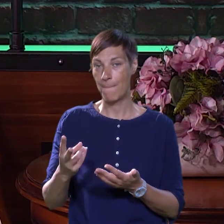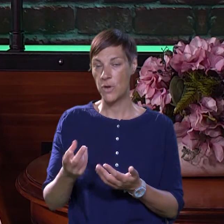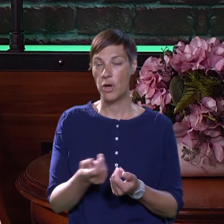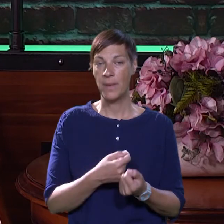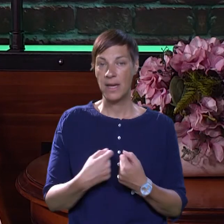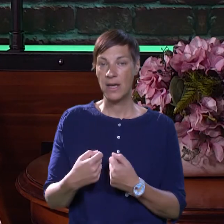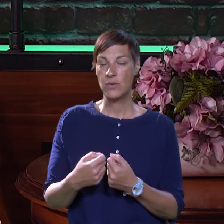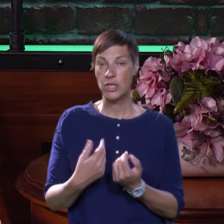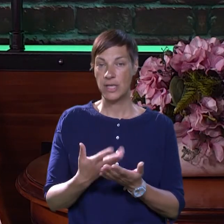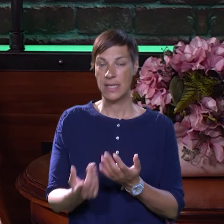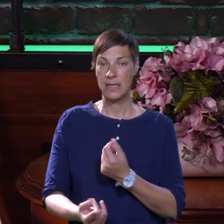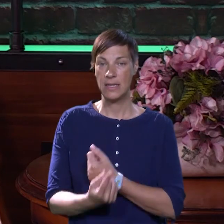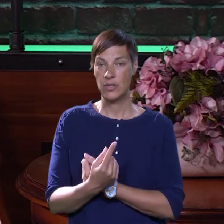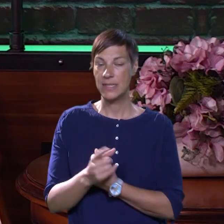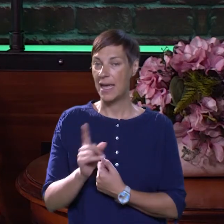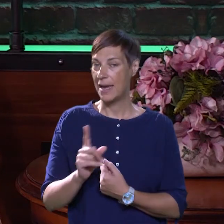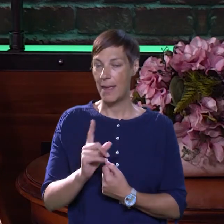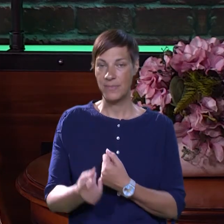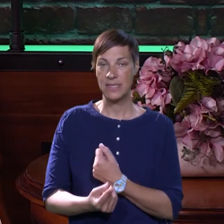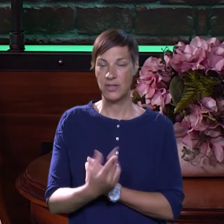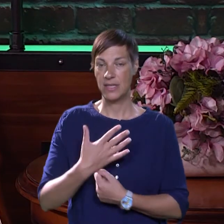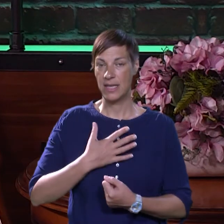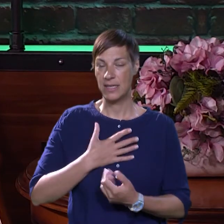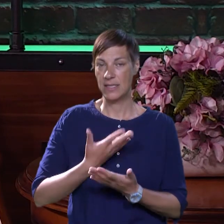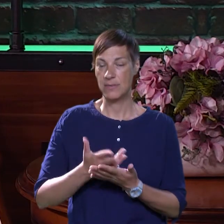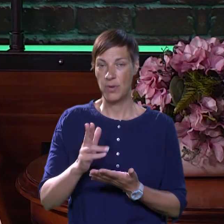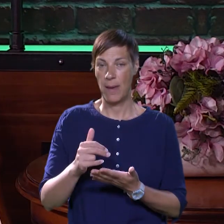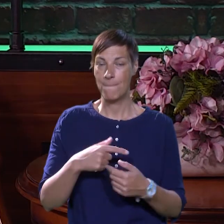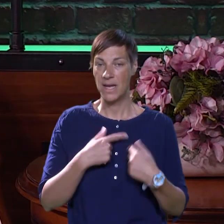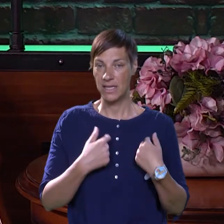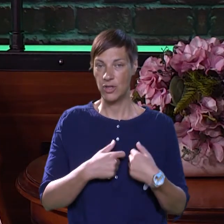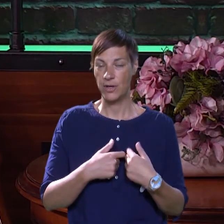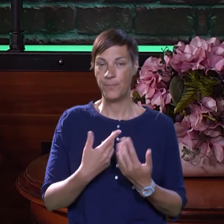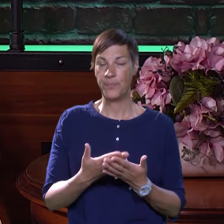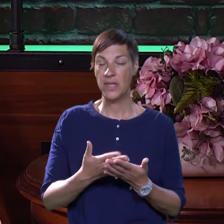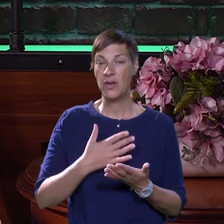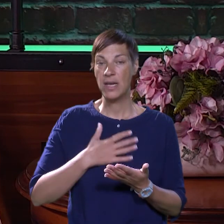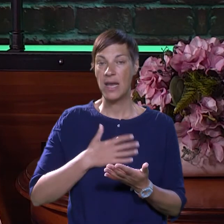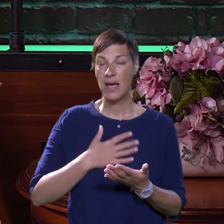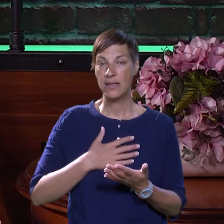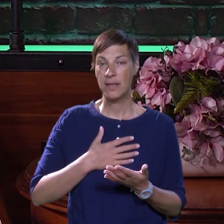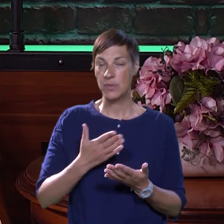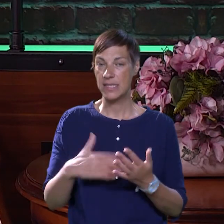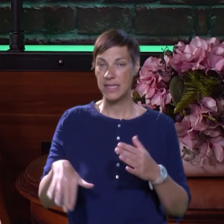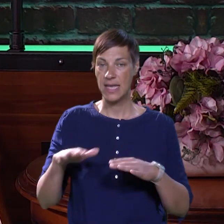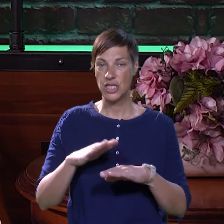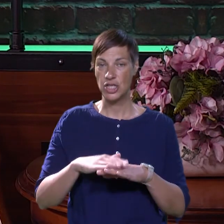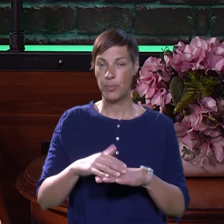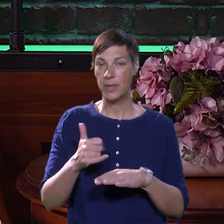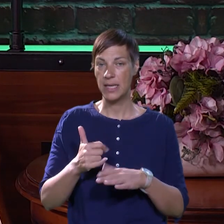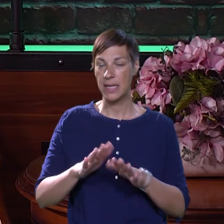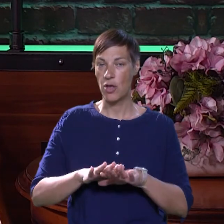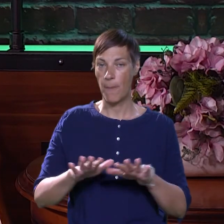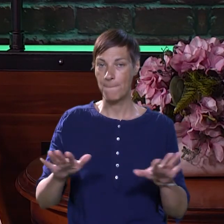promjena u zajednici, to se dogodilo, a ne bi se dogodilo da nismo toga imali. Tako da i to, nadamo se da će doprinijeti u toj